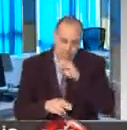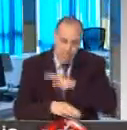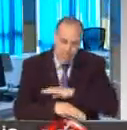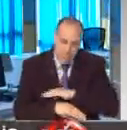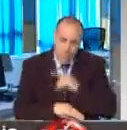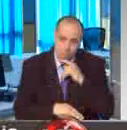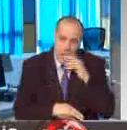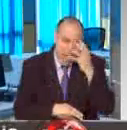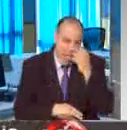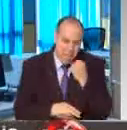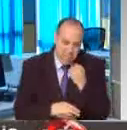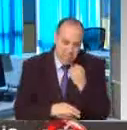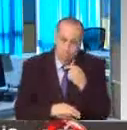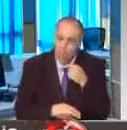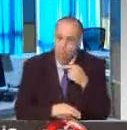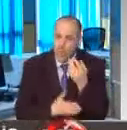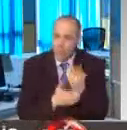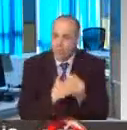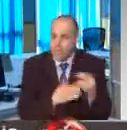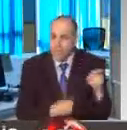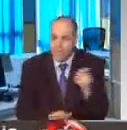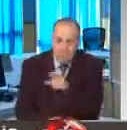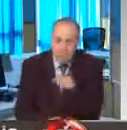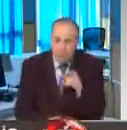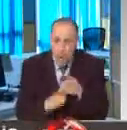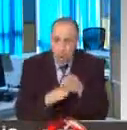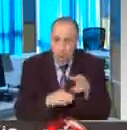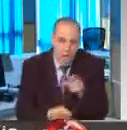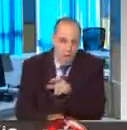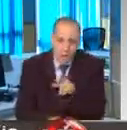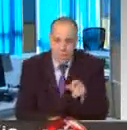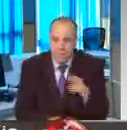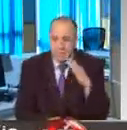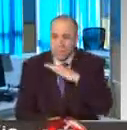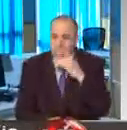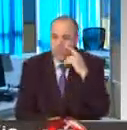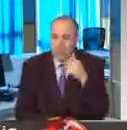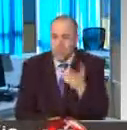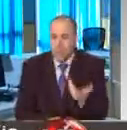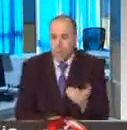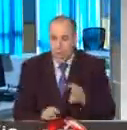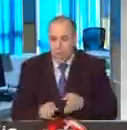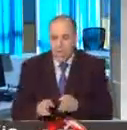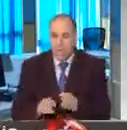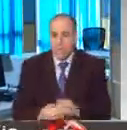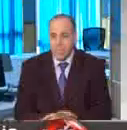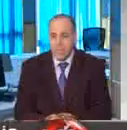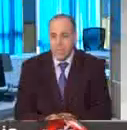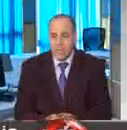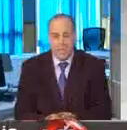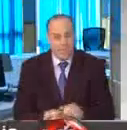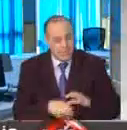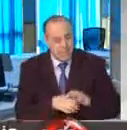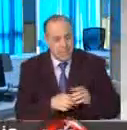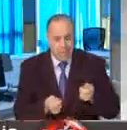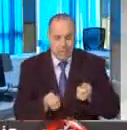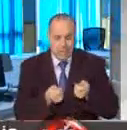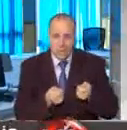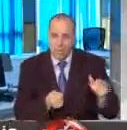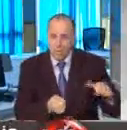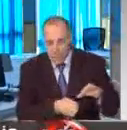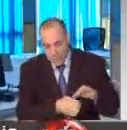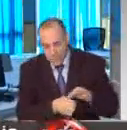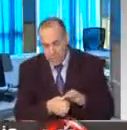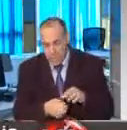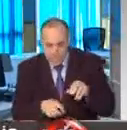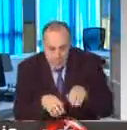عذاب تسبب فيه غياب طريق معبدة وجسر لعبور الوادي. يجيبوني من غادي على بهم يهبطوني هنا نتعدى